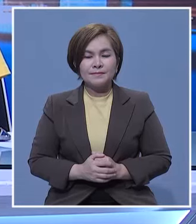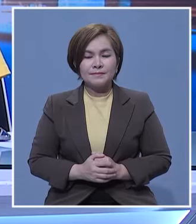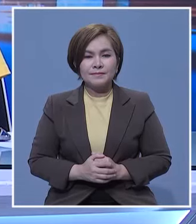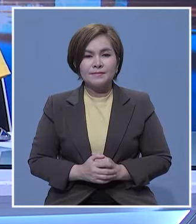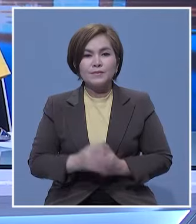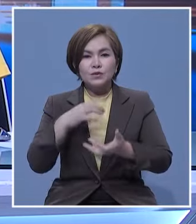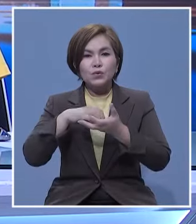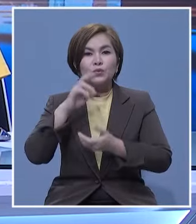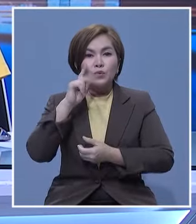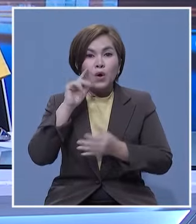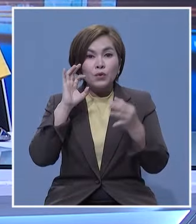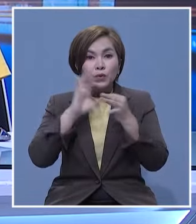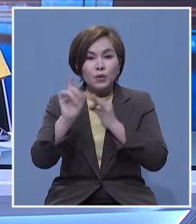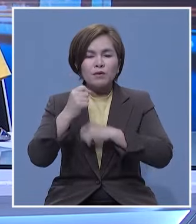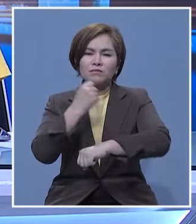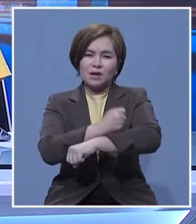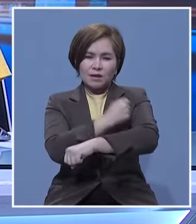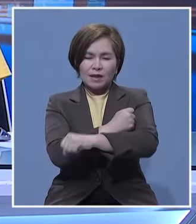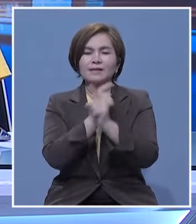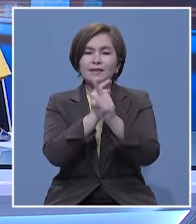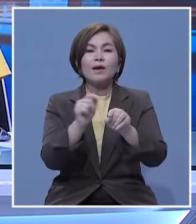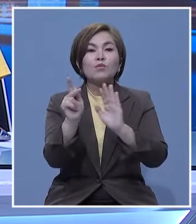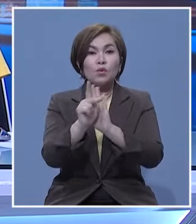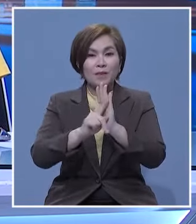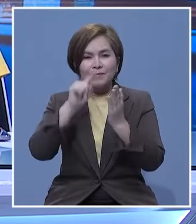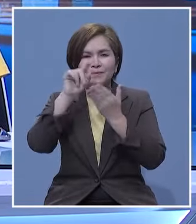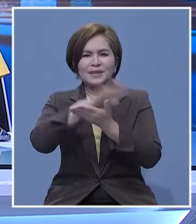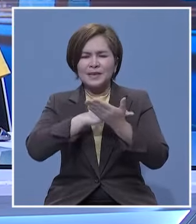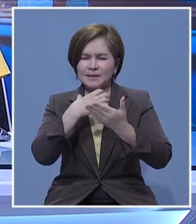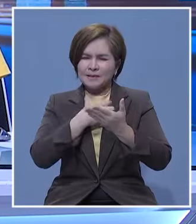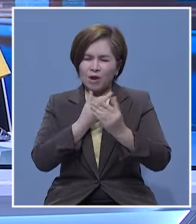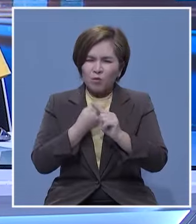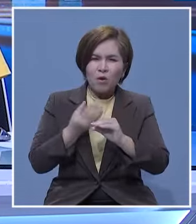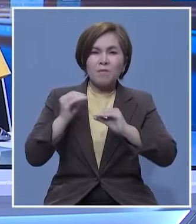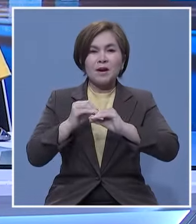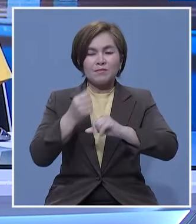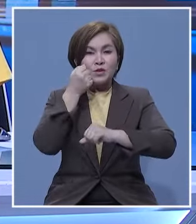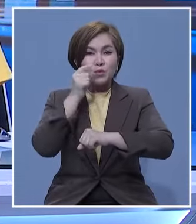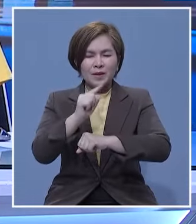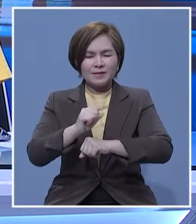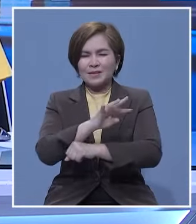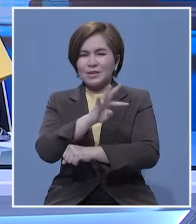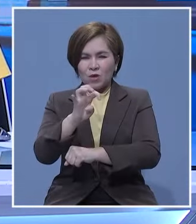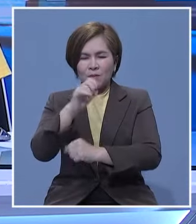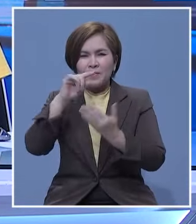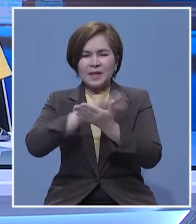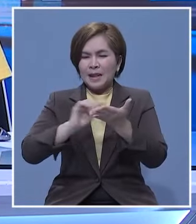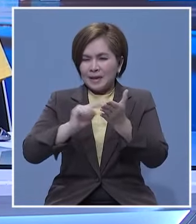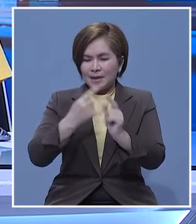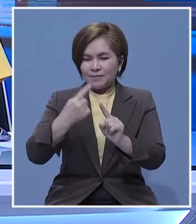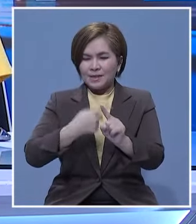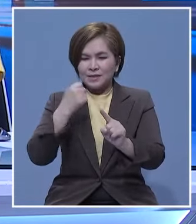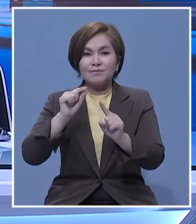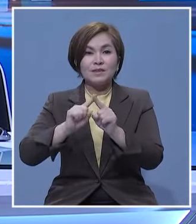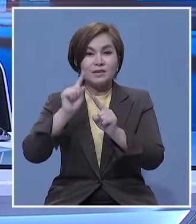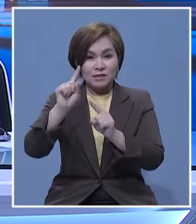มาดูความคึ้มหน้าการขึ้นค่าแรงขั้นต่ำ 400บาททั่วประเทศตามที่รัฐบาลประกาศให้สัญญาไว้ว่าดี Day 1ตุลาคมนี้